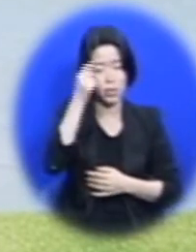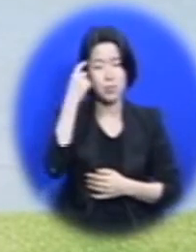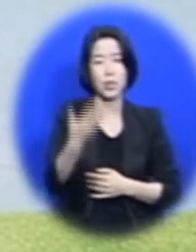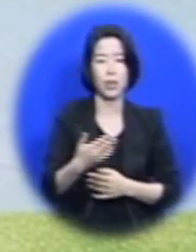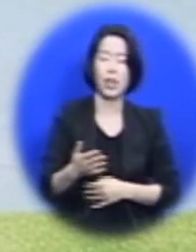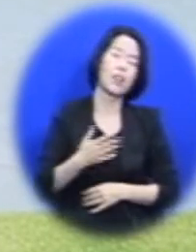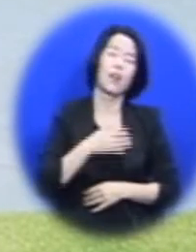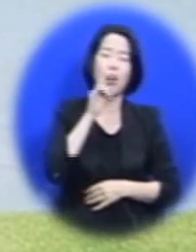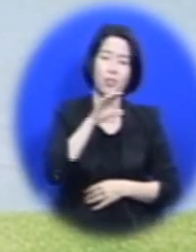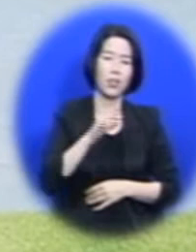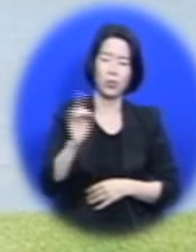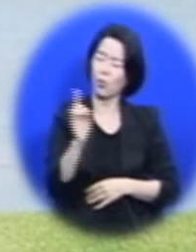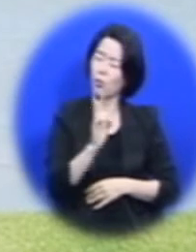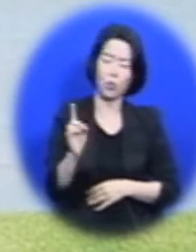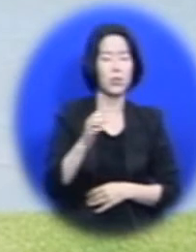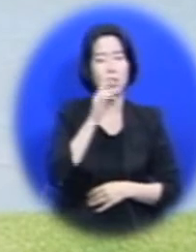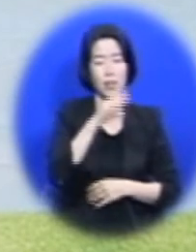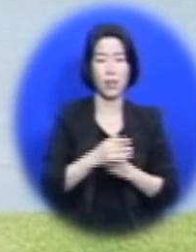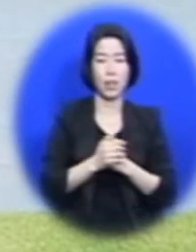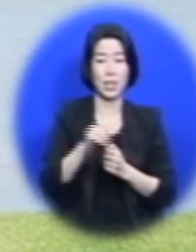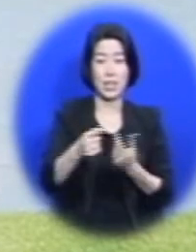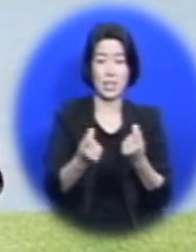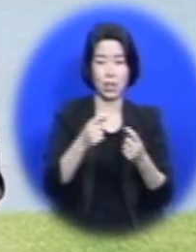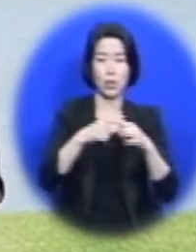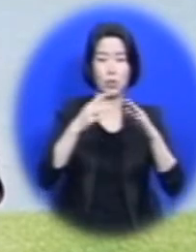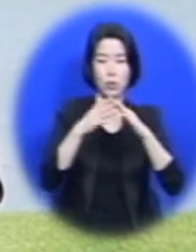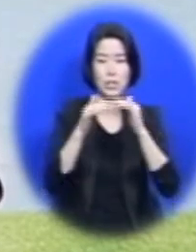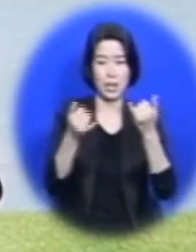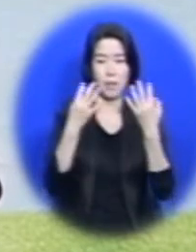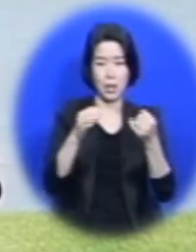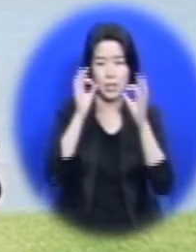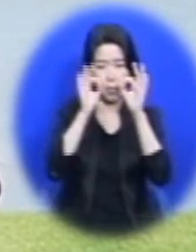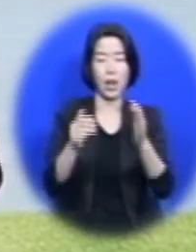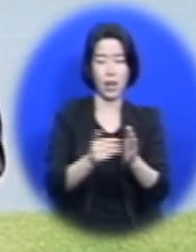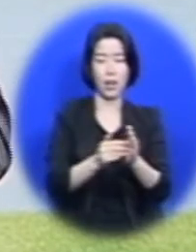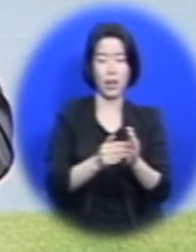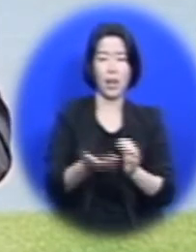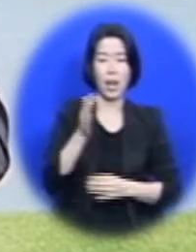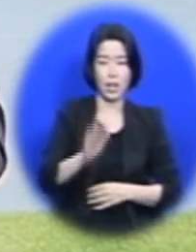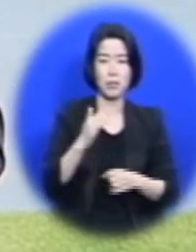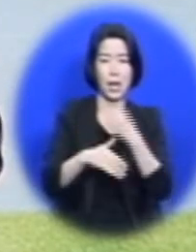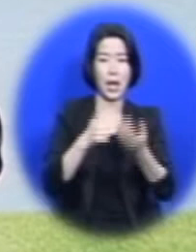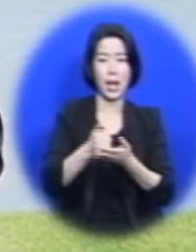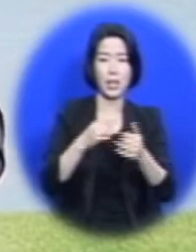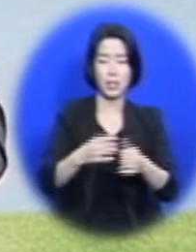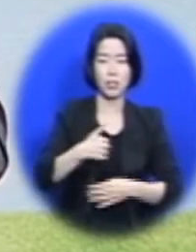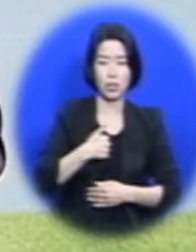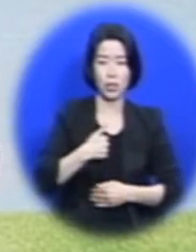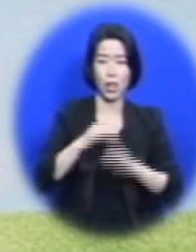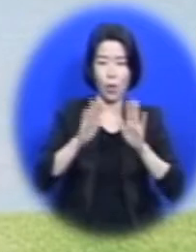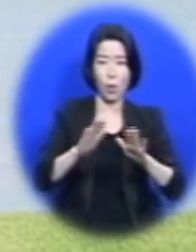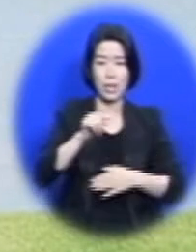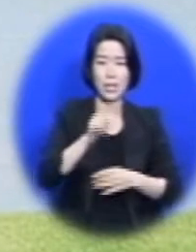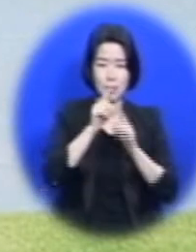나는 안 돼요. 도무지 안 돼요. 그런 교우들도 많이 봅니다. 그러나 하나님께서 저에게